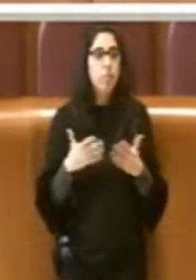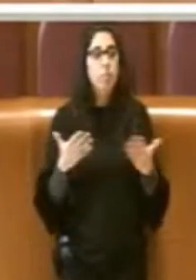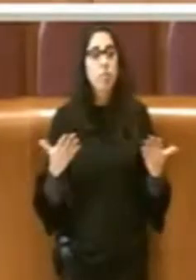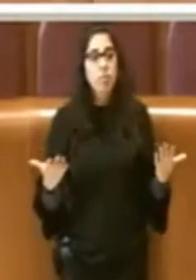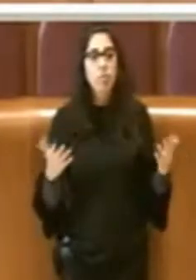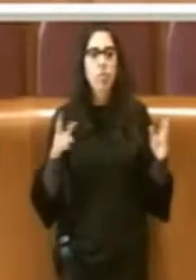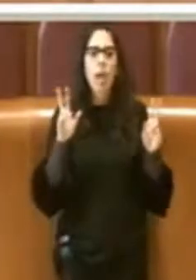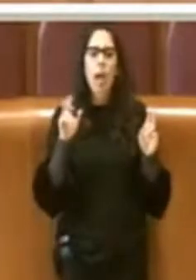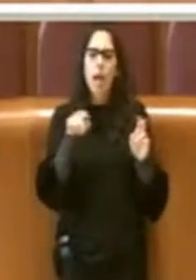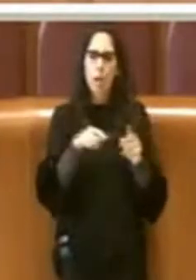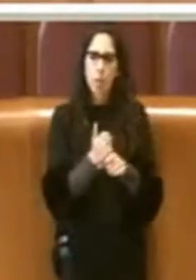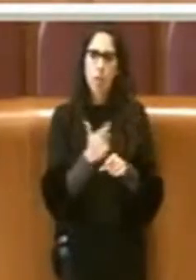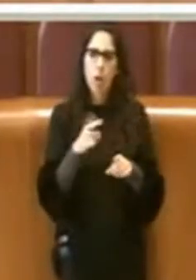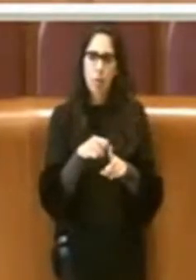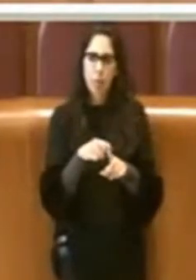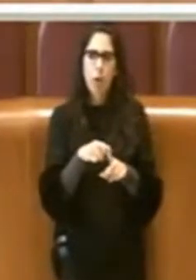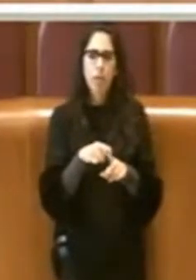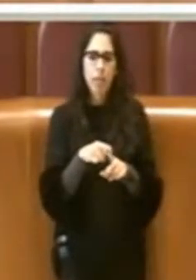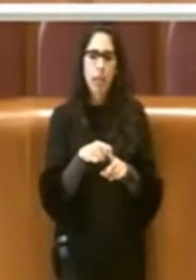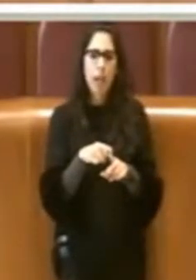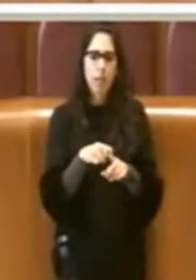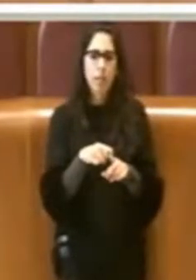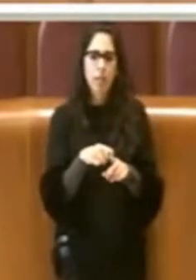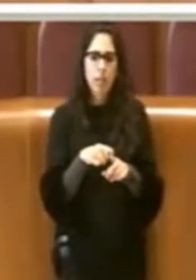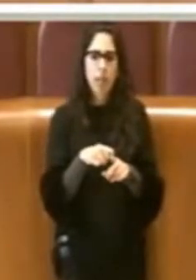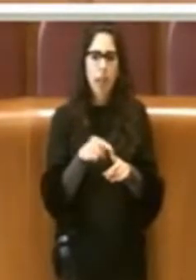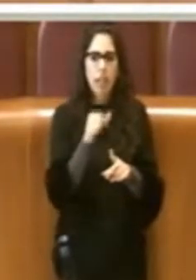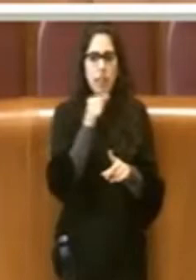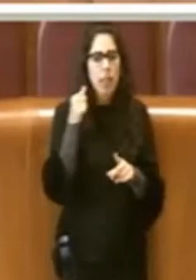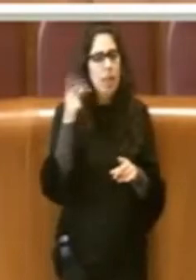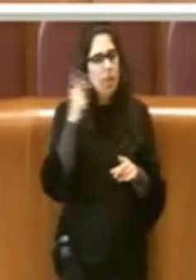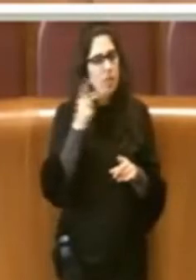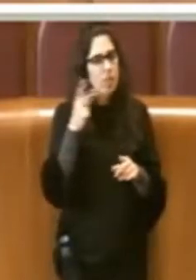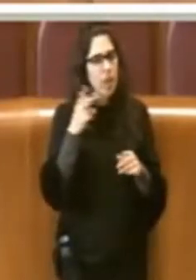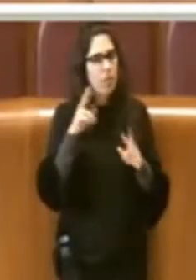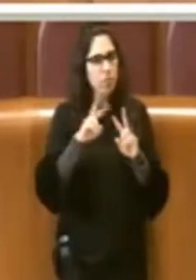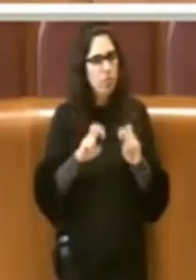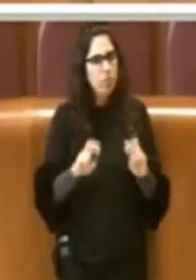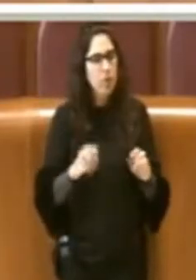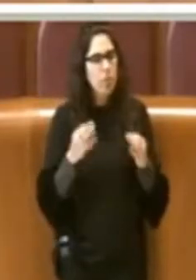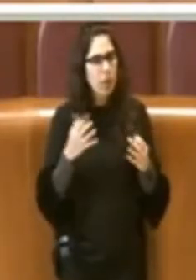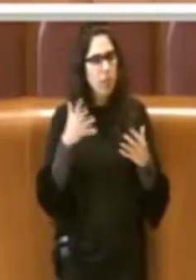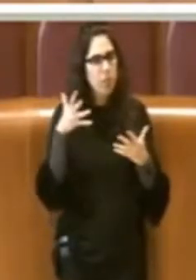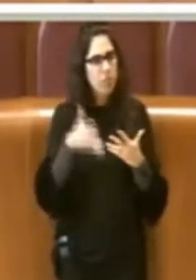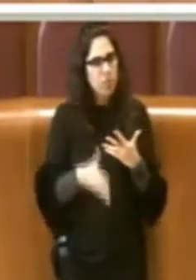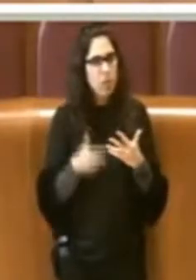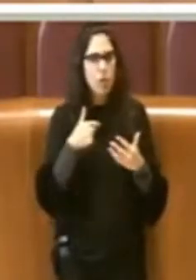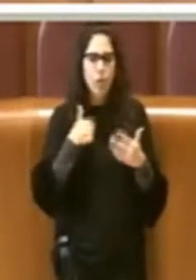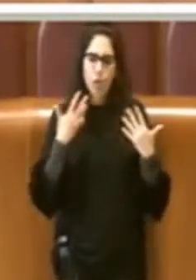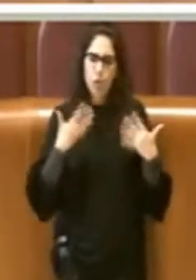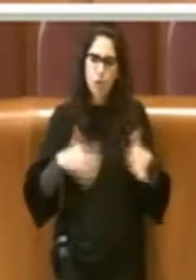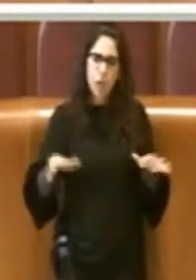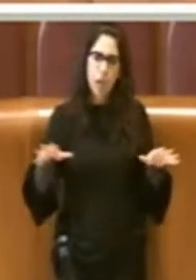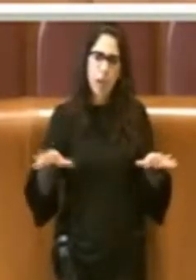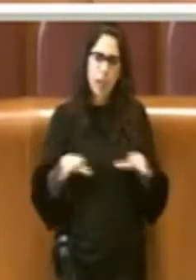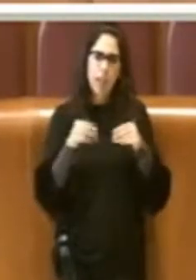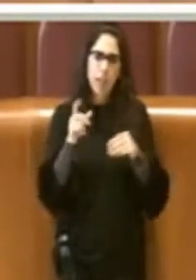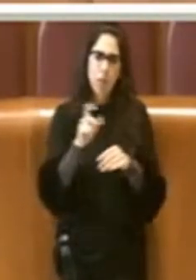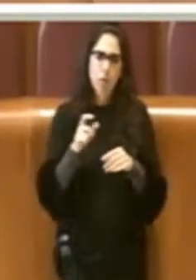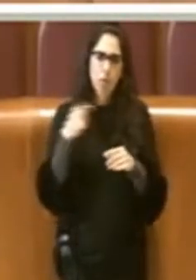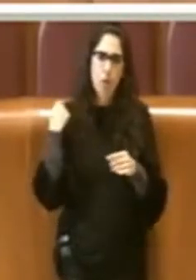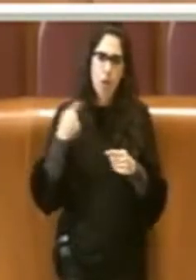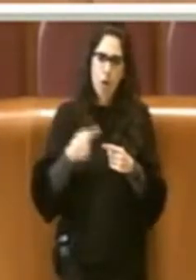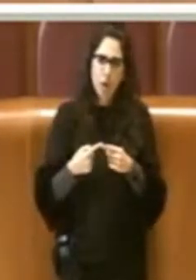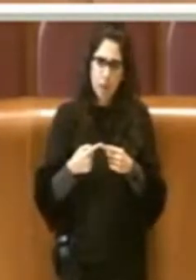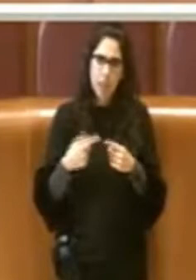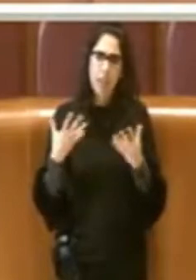sicuramente importante e merita tutti i necessari approfondimenti che io personalmente già sto svolgendo da qualche giorno, sia